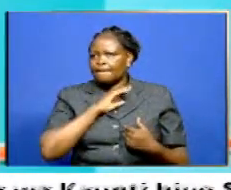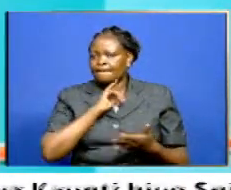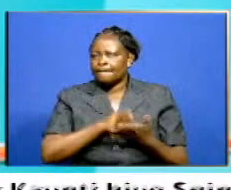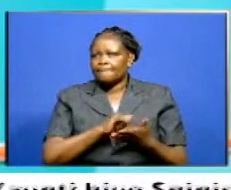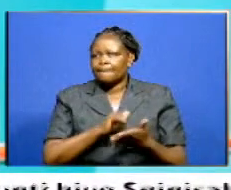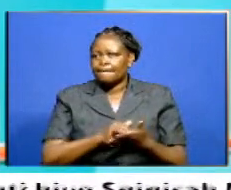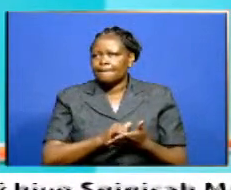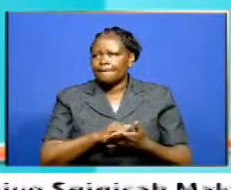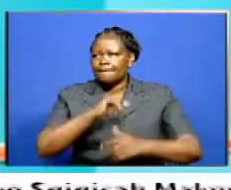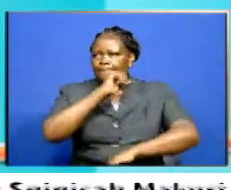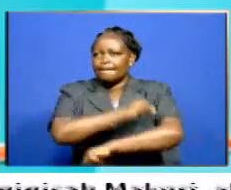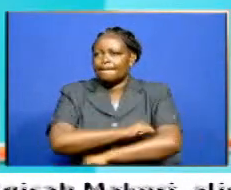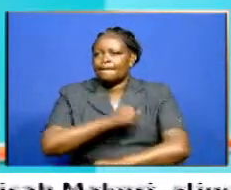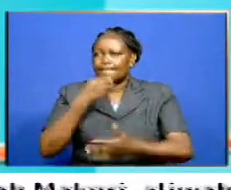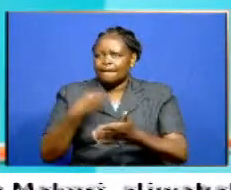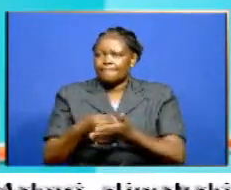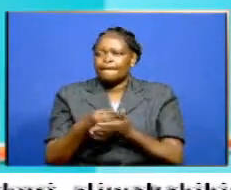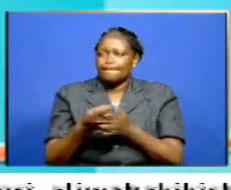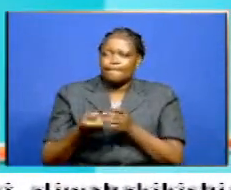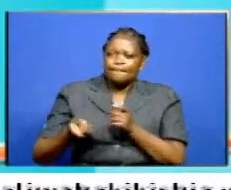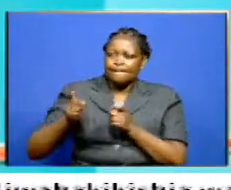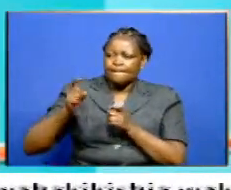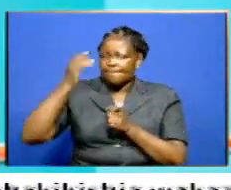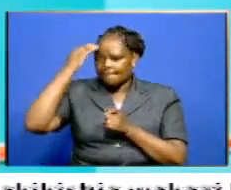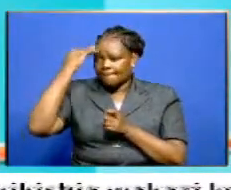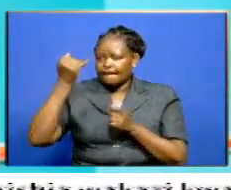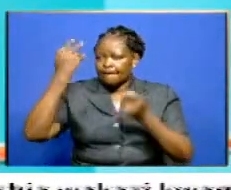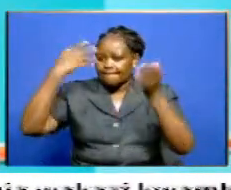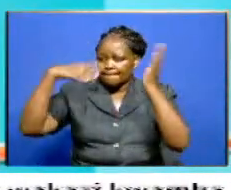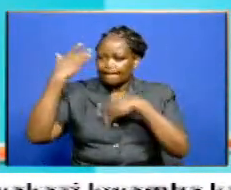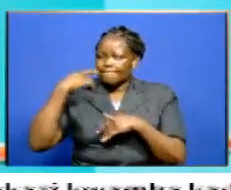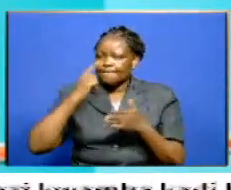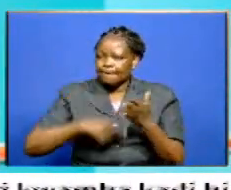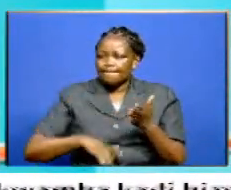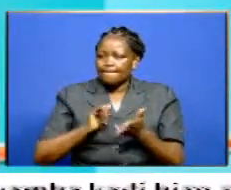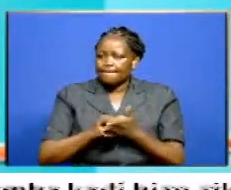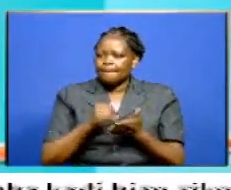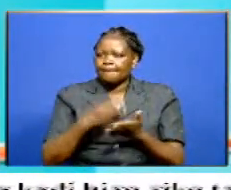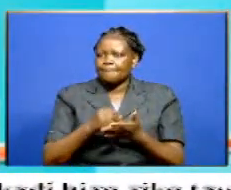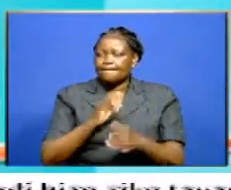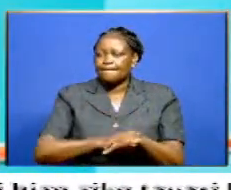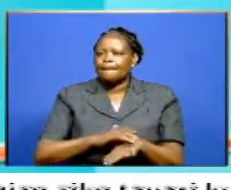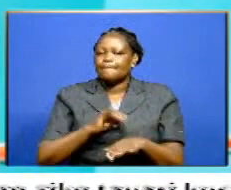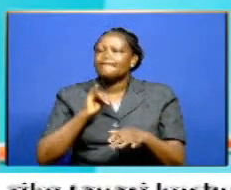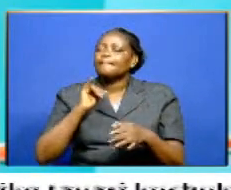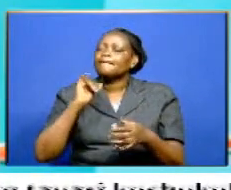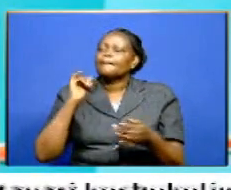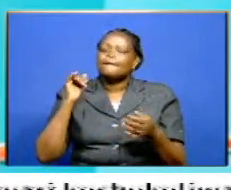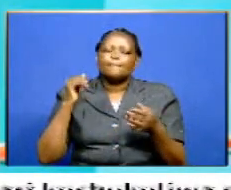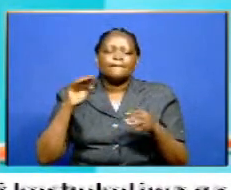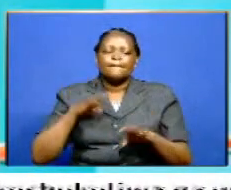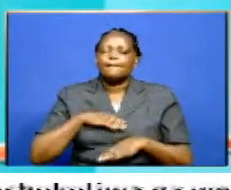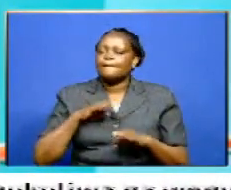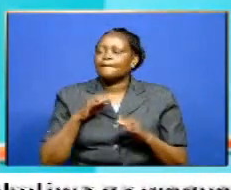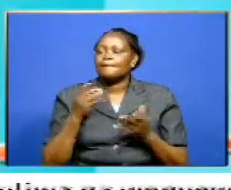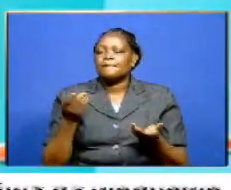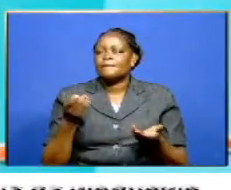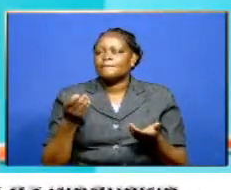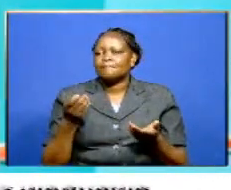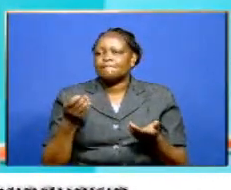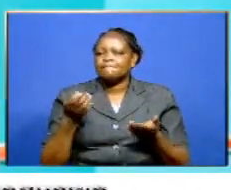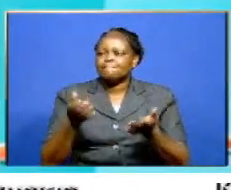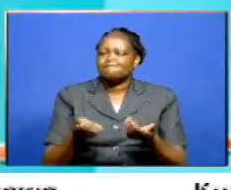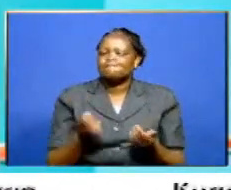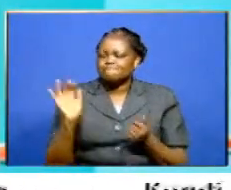shule inaongezeka, kwa sababu universities zinasema kwamba pesa ambazo tunapata zitoshelezi mahitaji yetu, so ni lazima tuongeze.